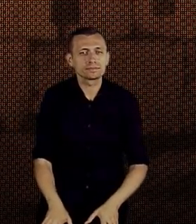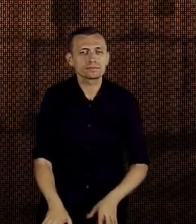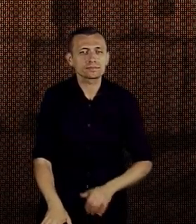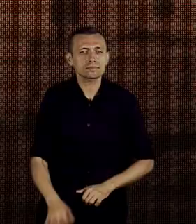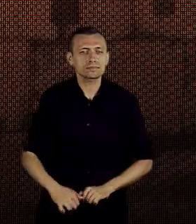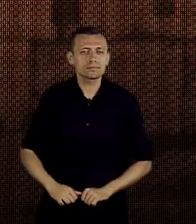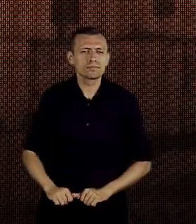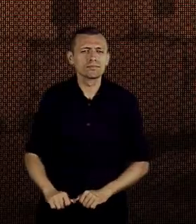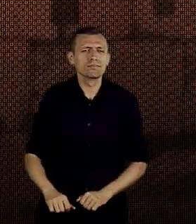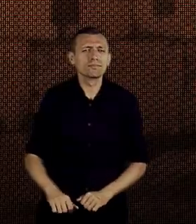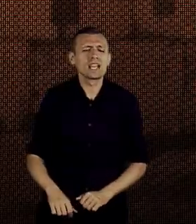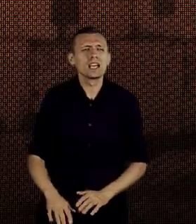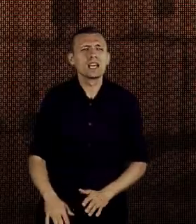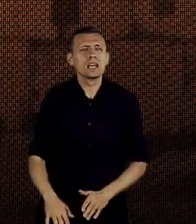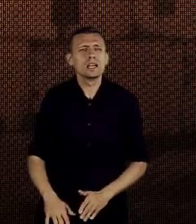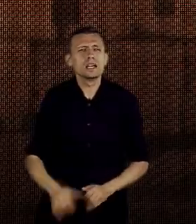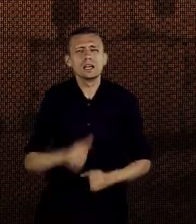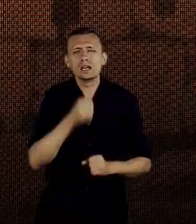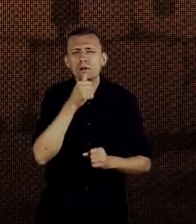jednakowe.